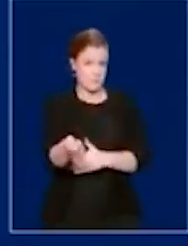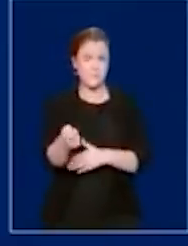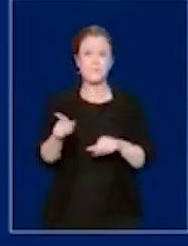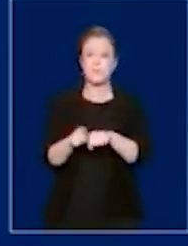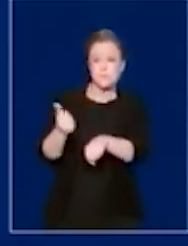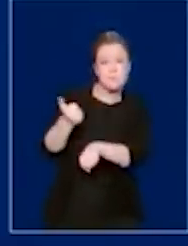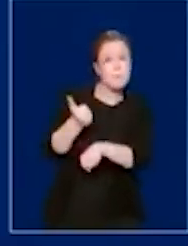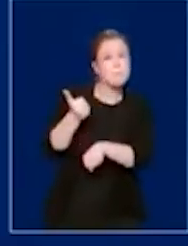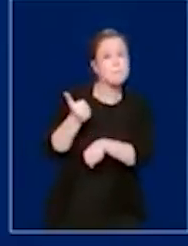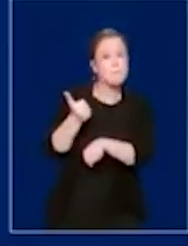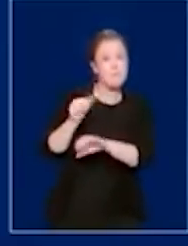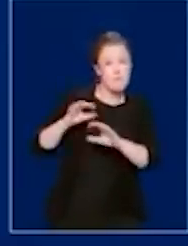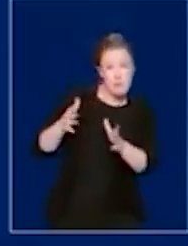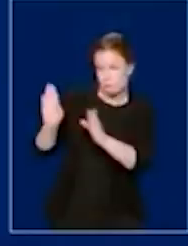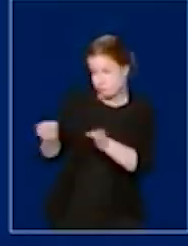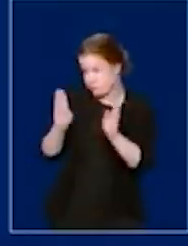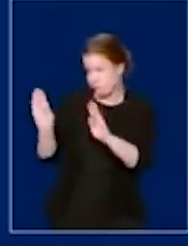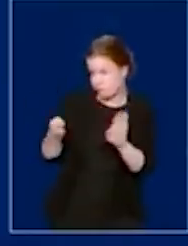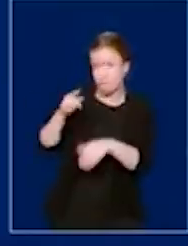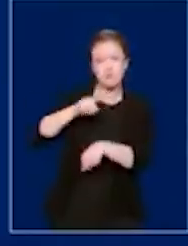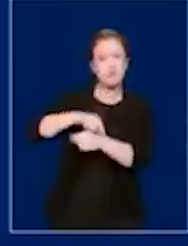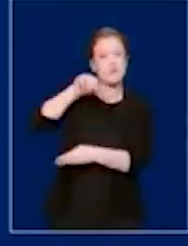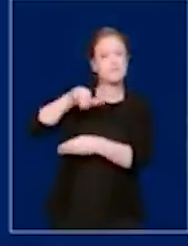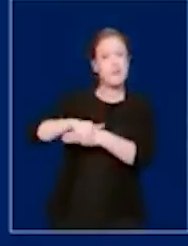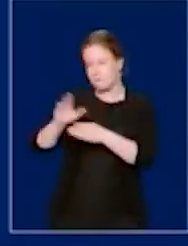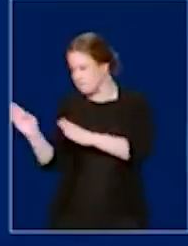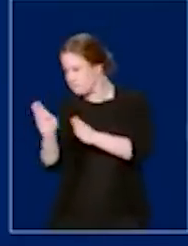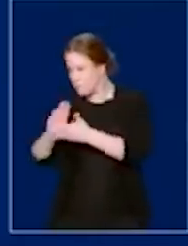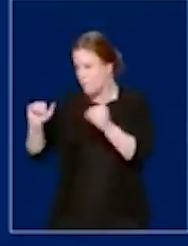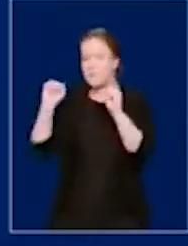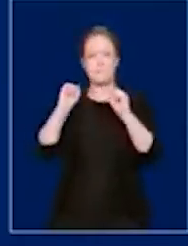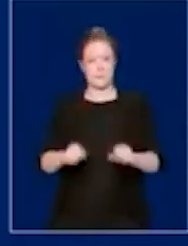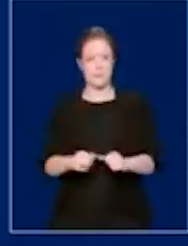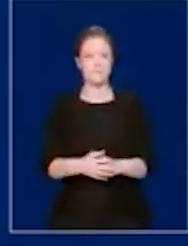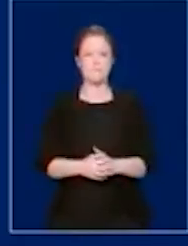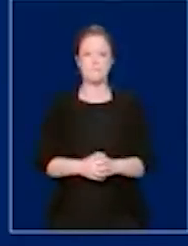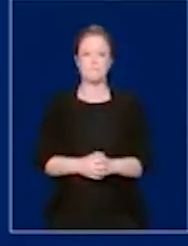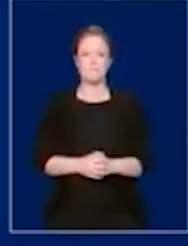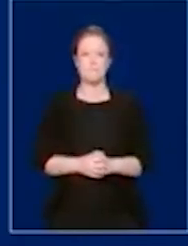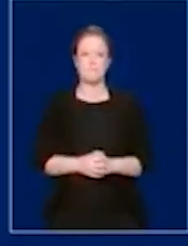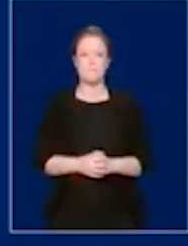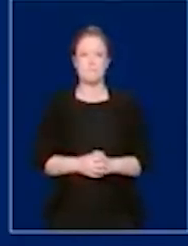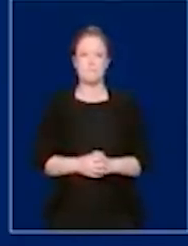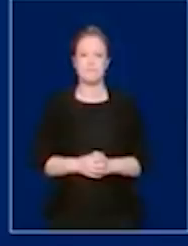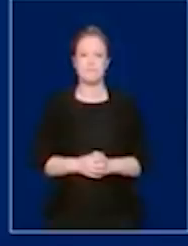permettra d'organiser les représentations en cinq journées je veux ici dire